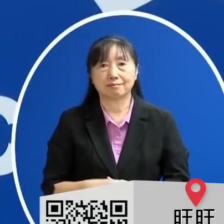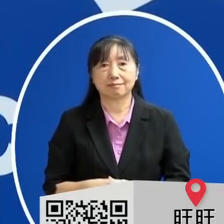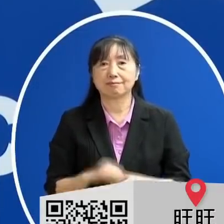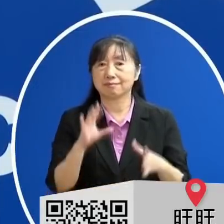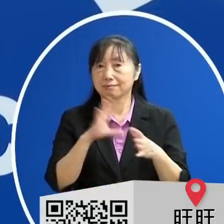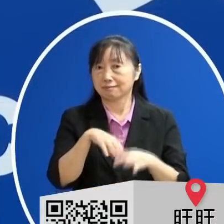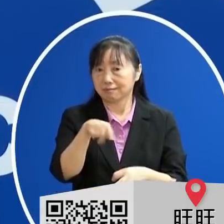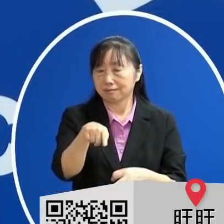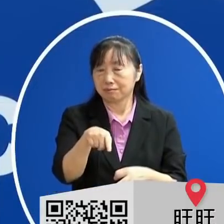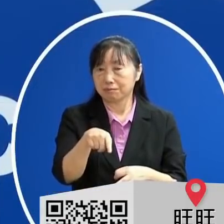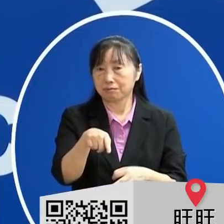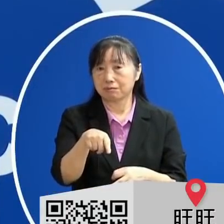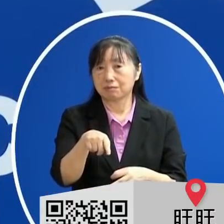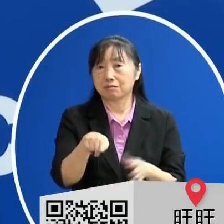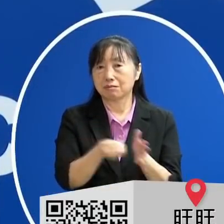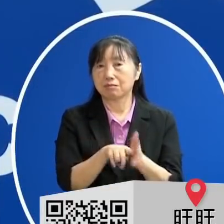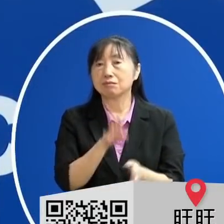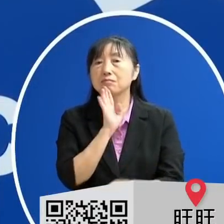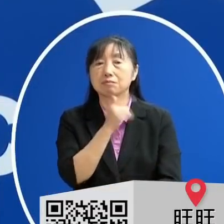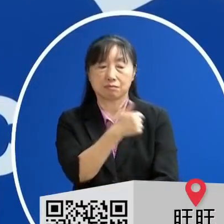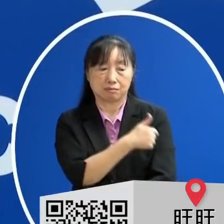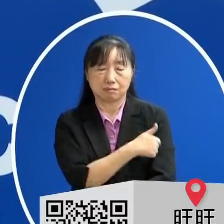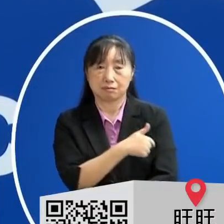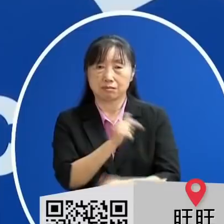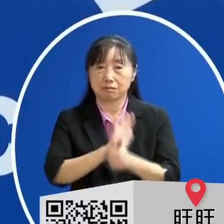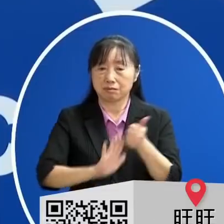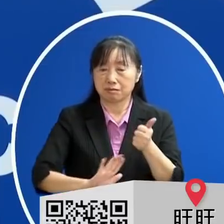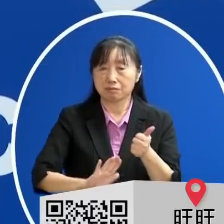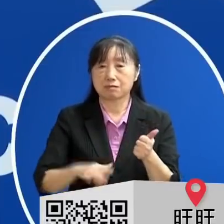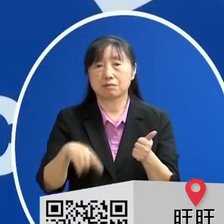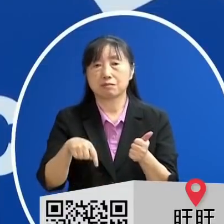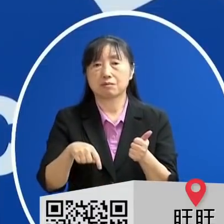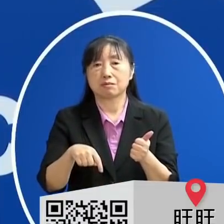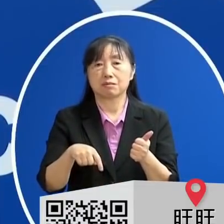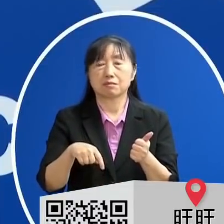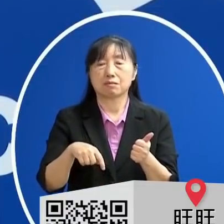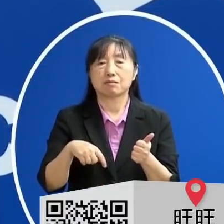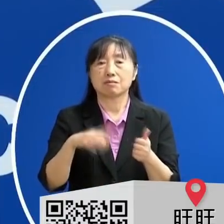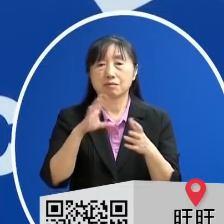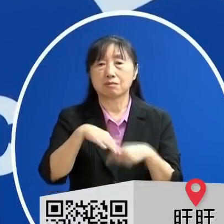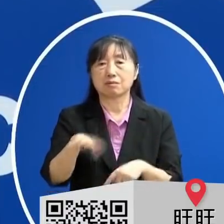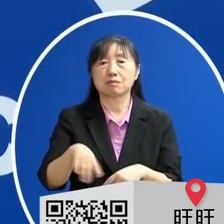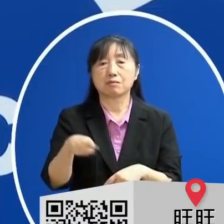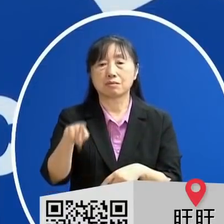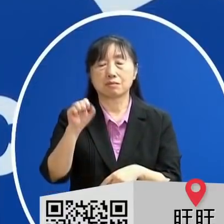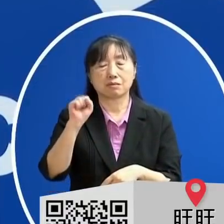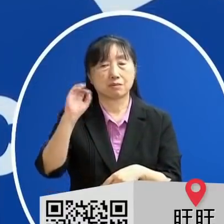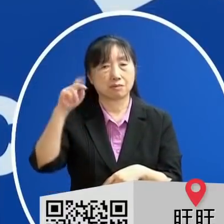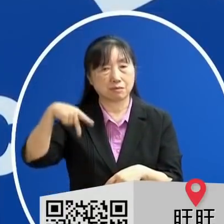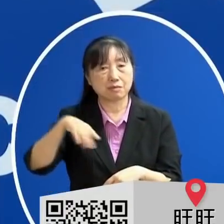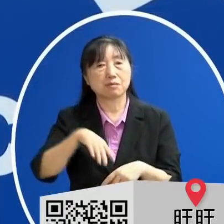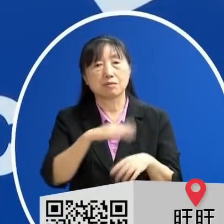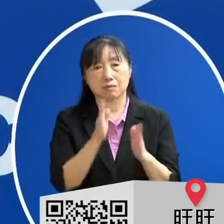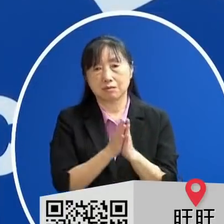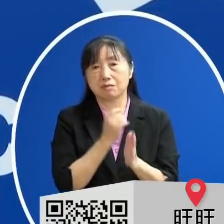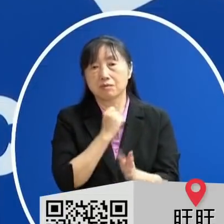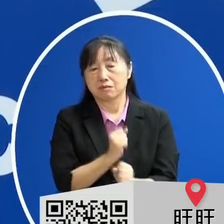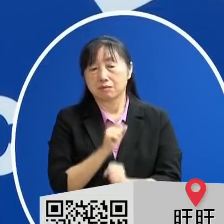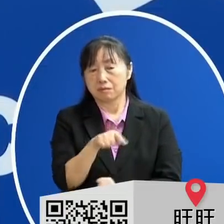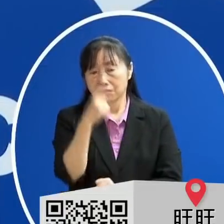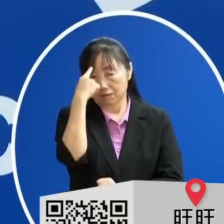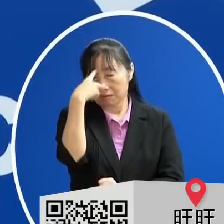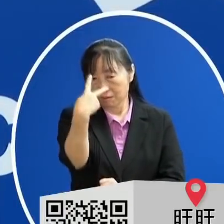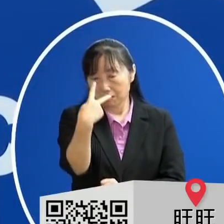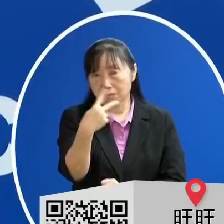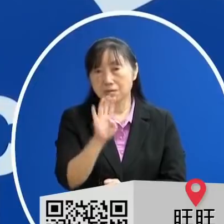那个时候事实上是因为有这个疫苗出现了一些相关的症状，那我们的 SOP 是要观察2天，那之后因为他的症